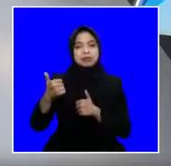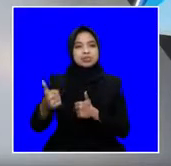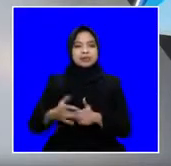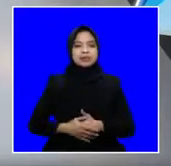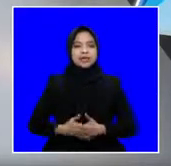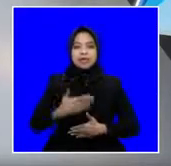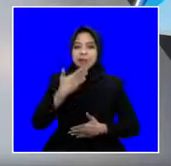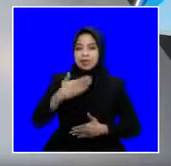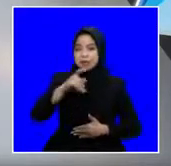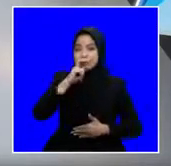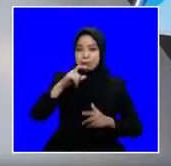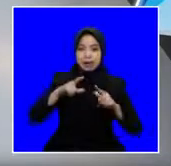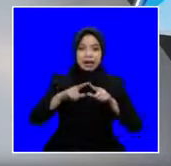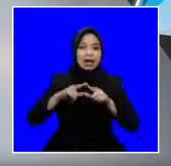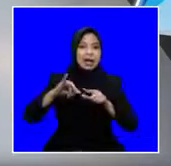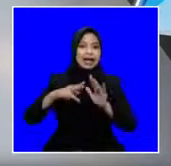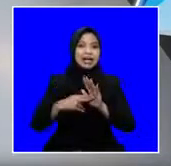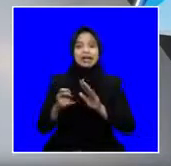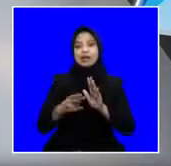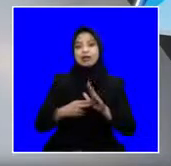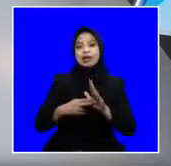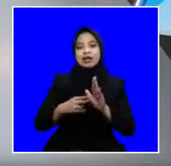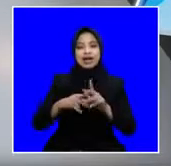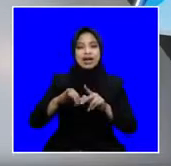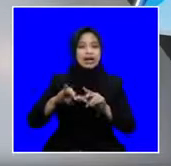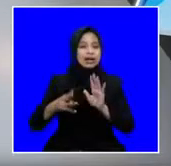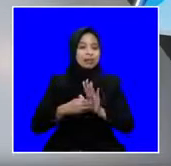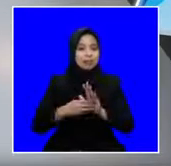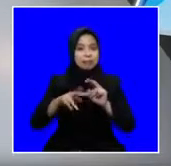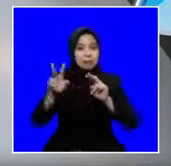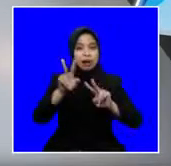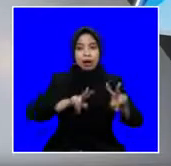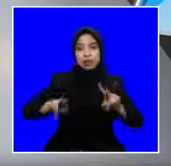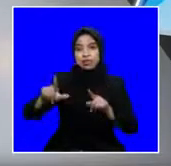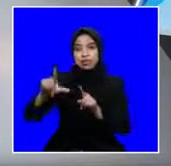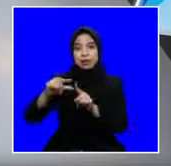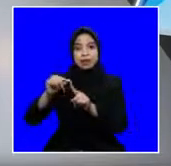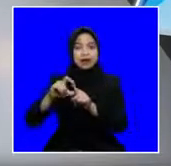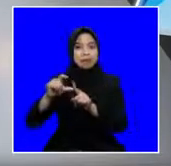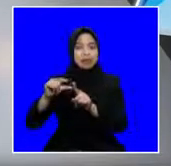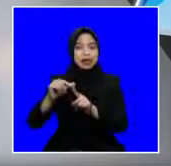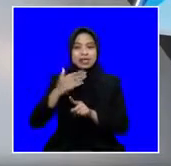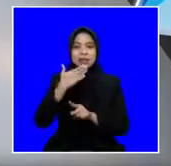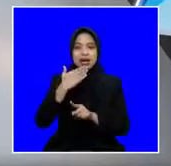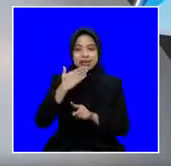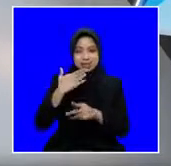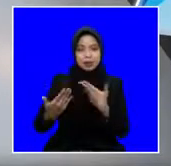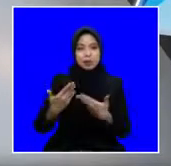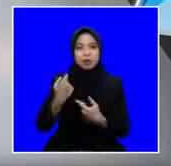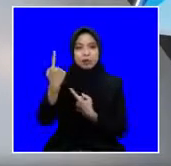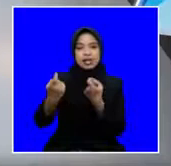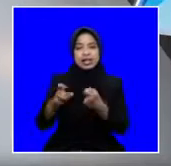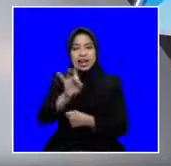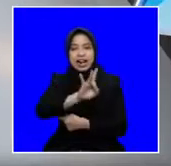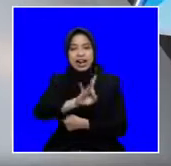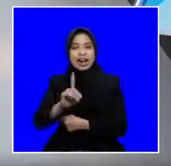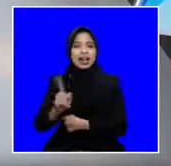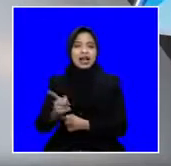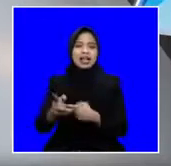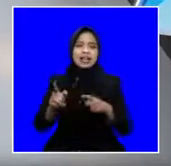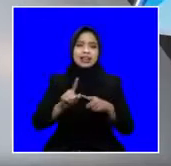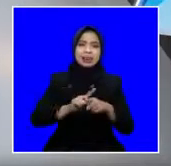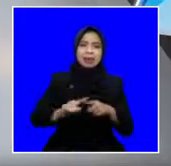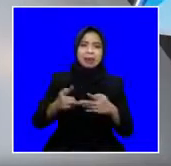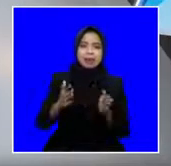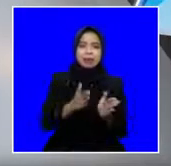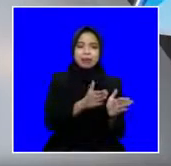Pak Ainun Naim, terima kasih juga yang juga memang menjadi Dewan Pengawas LPDP, ya Pak Ainun. Terima kasih atas penjelasannya. Nanti mungkin ada pertanyaan lagi, tapi